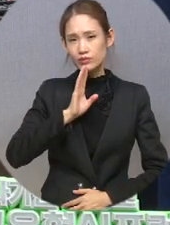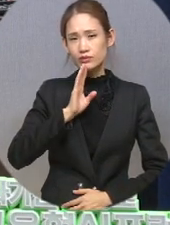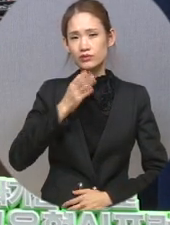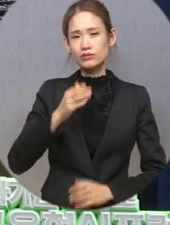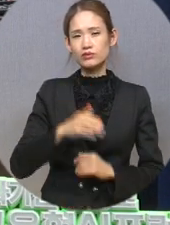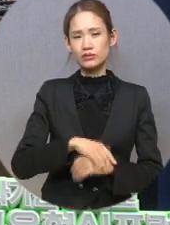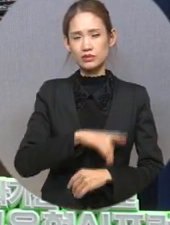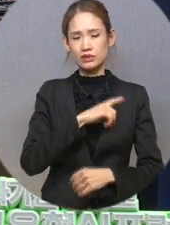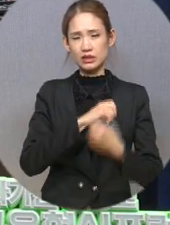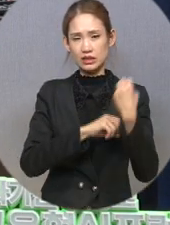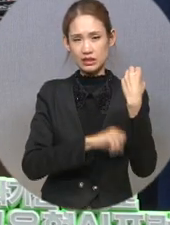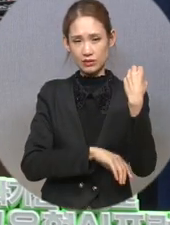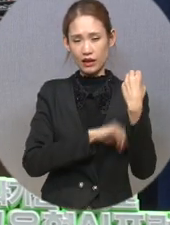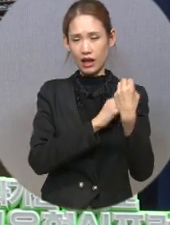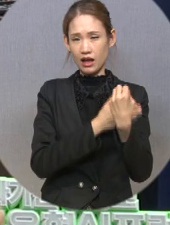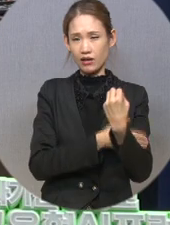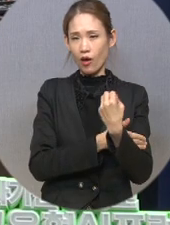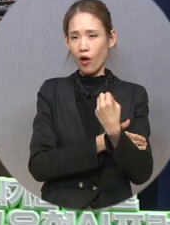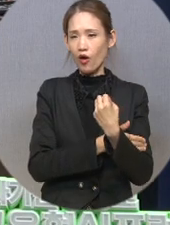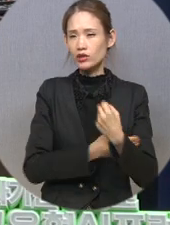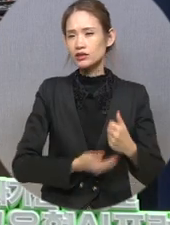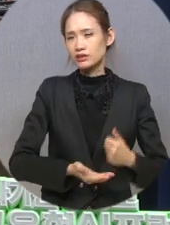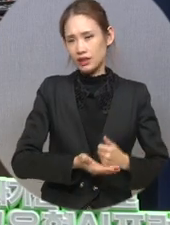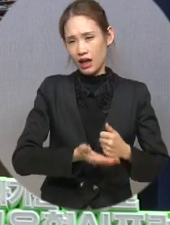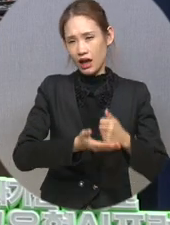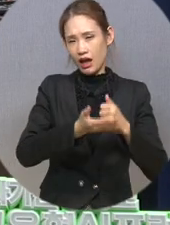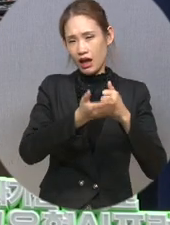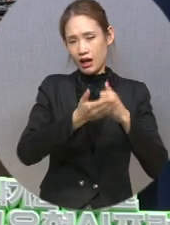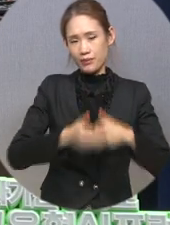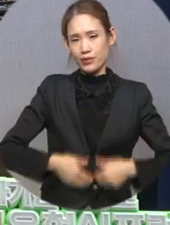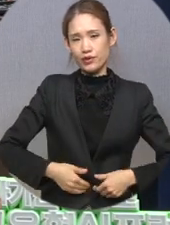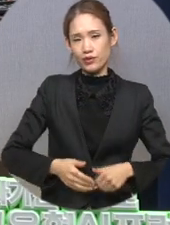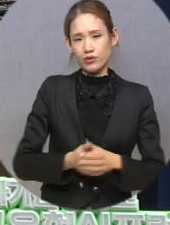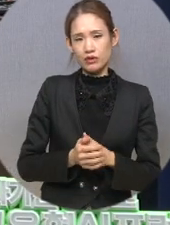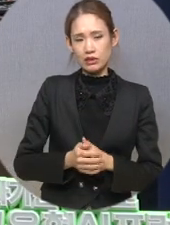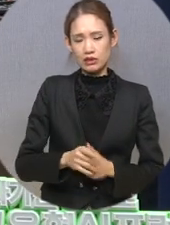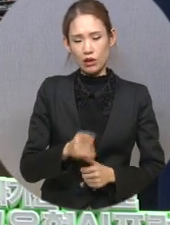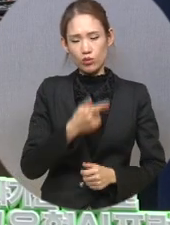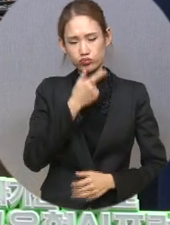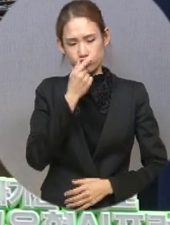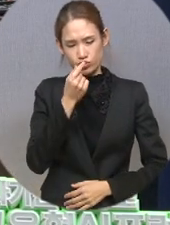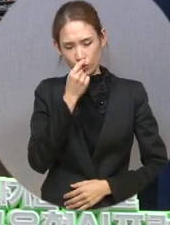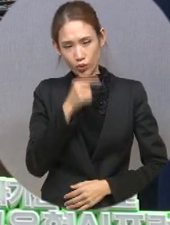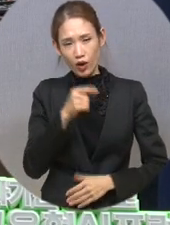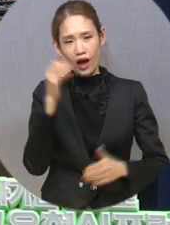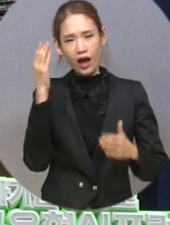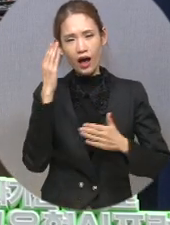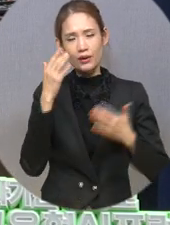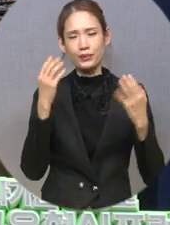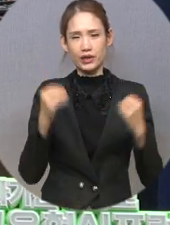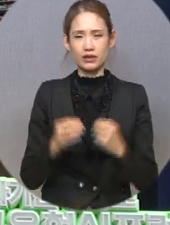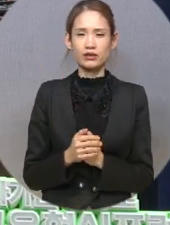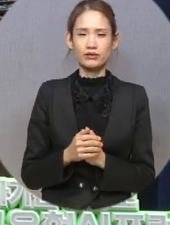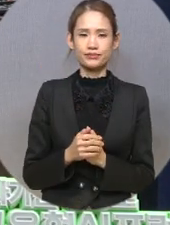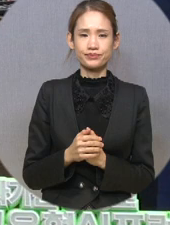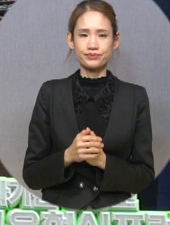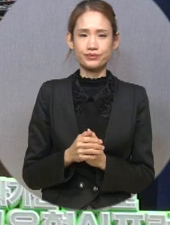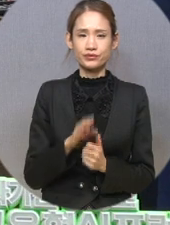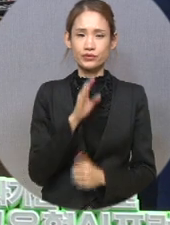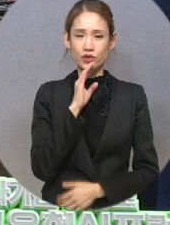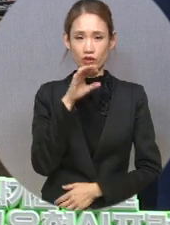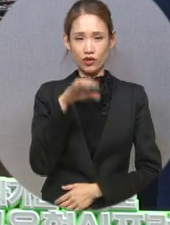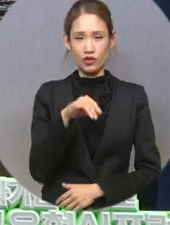기초 기본 학력을 좀 닦아 놓아야 된다는 생각을 합니다. 그것이 안 되는 학생들이 많다라고 하는 이야기고요.